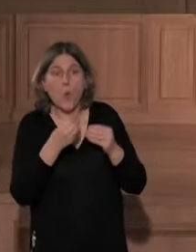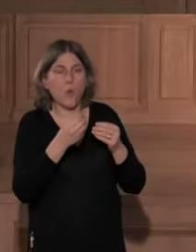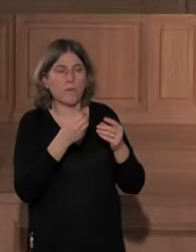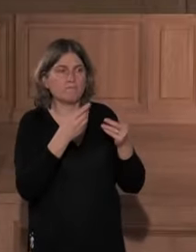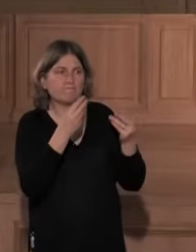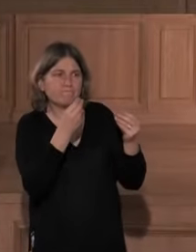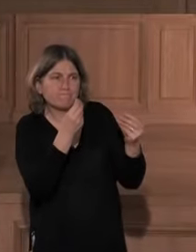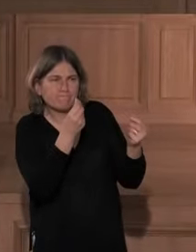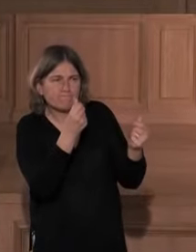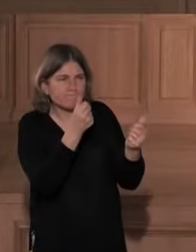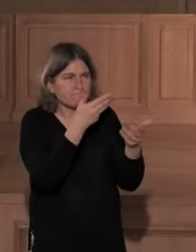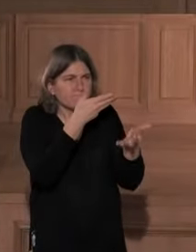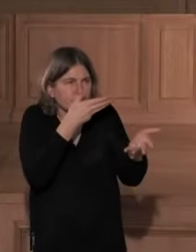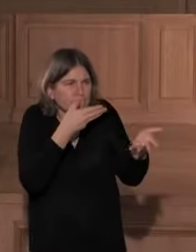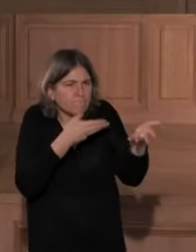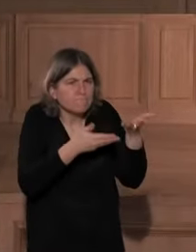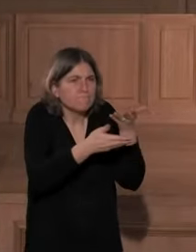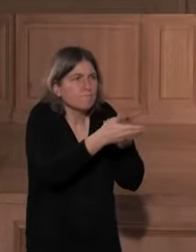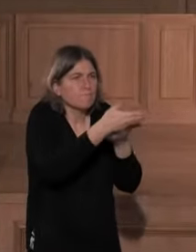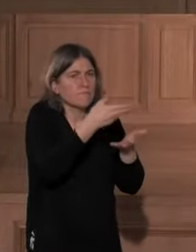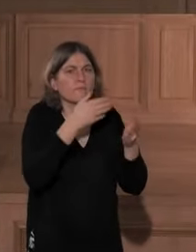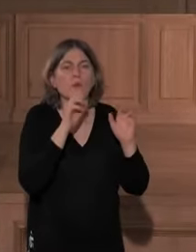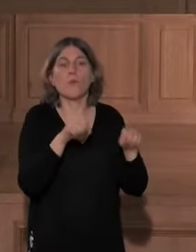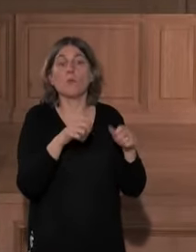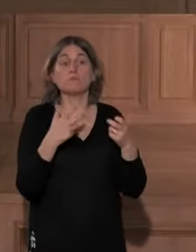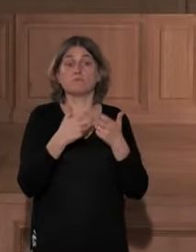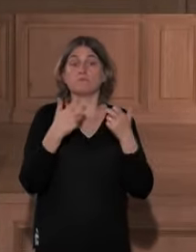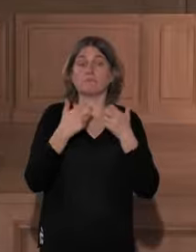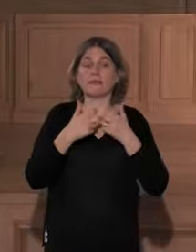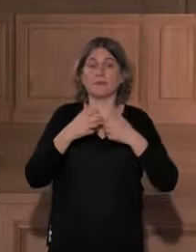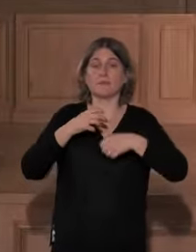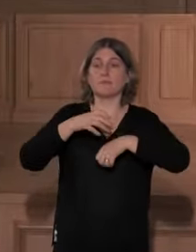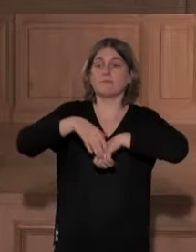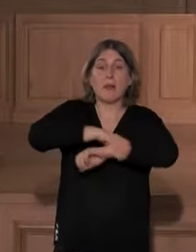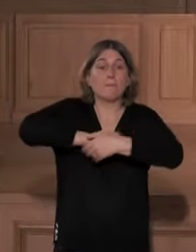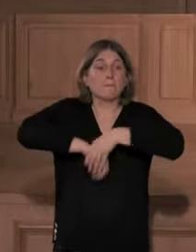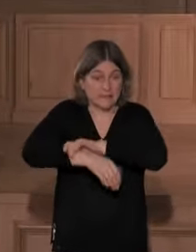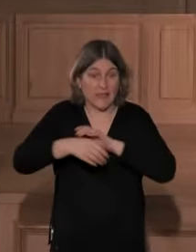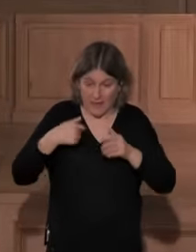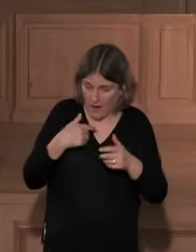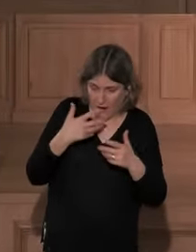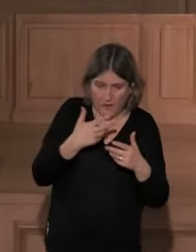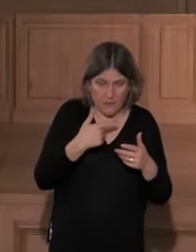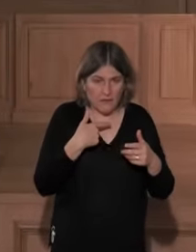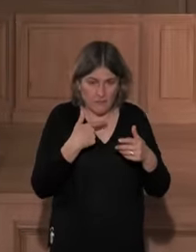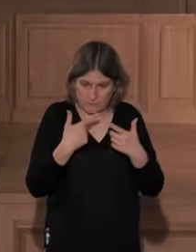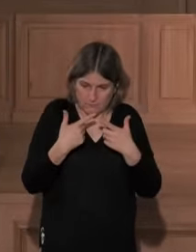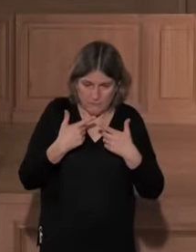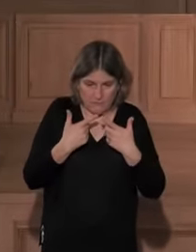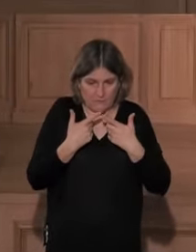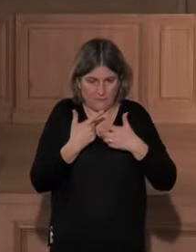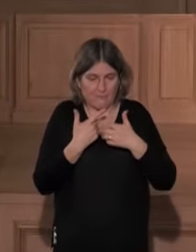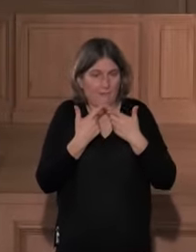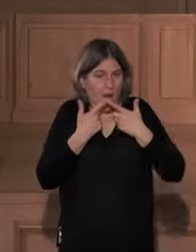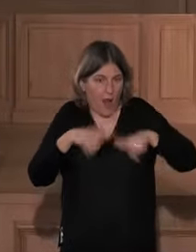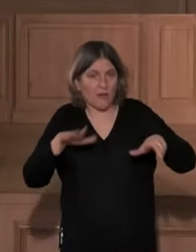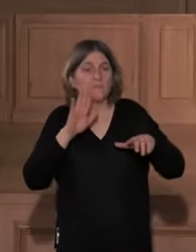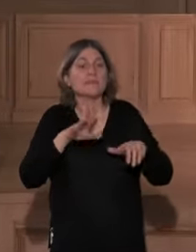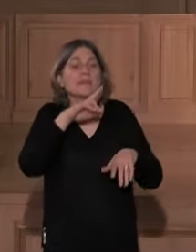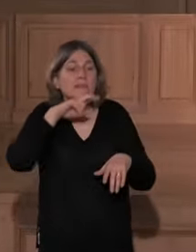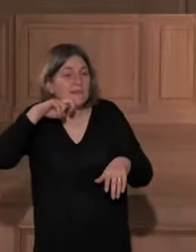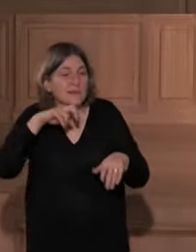échanges, de l'éducation. On a appris pour les bar mitzvah l'alphabet hébraïque sans que l'enfant nous parle, mais il apprend, il nous donne la lettre bet,